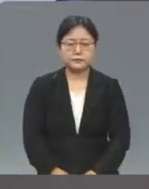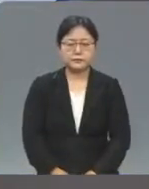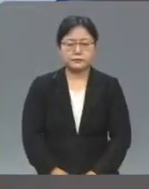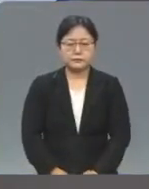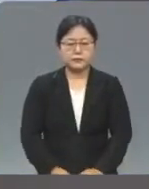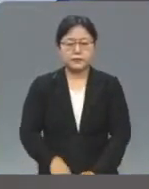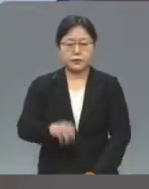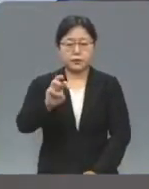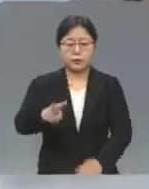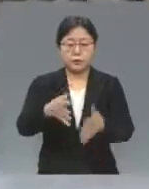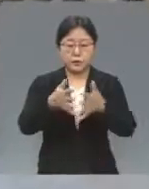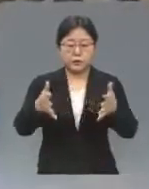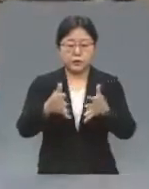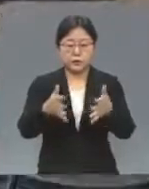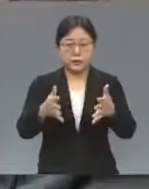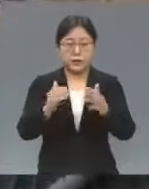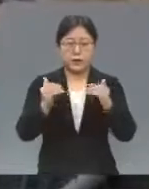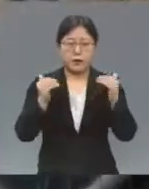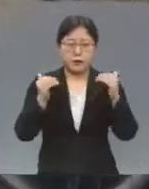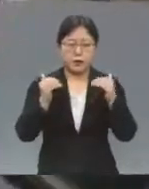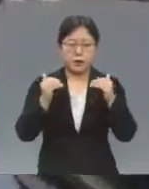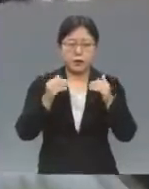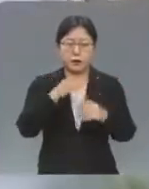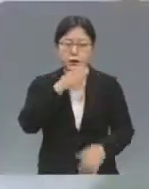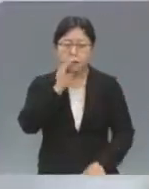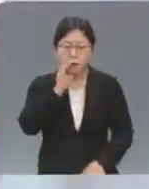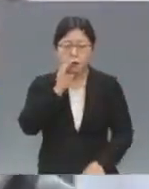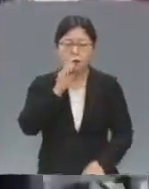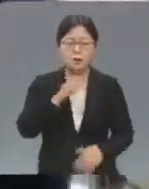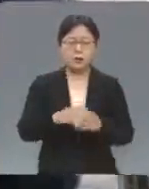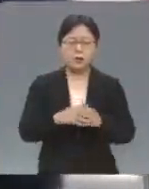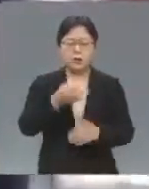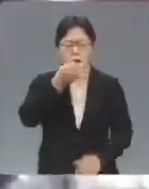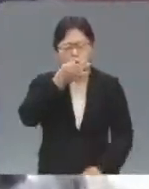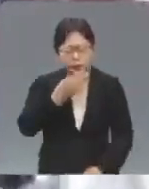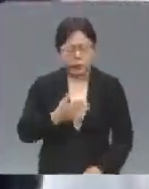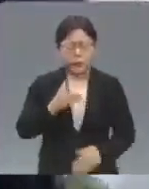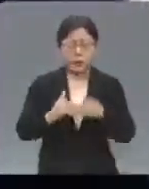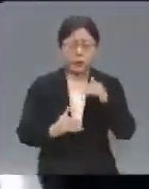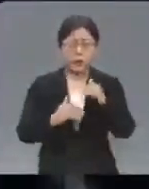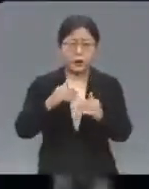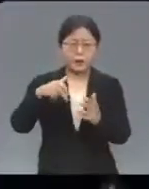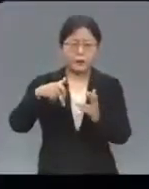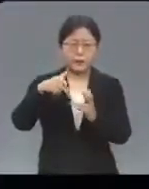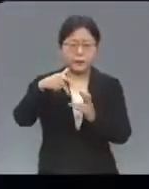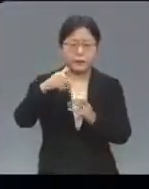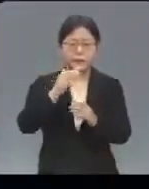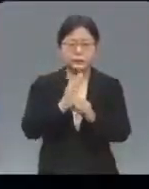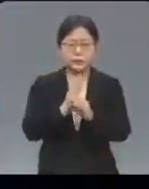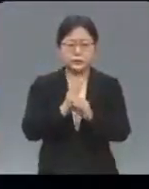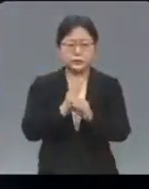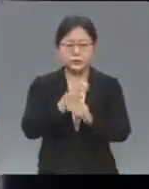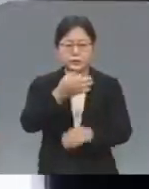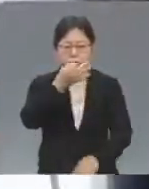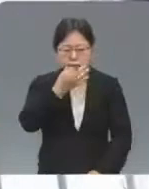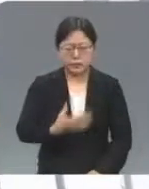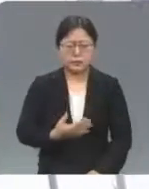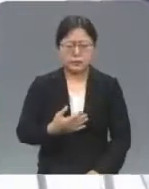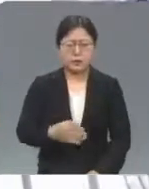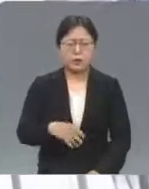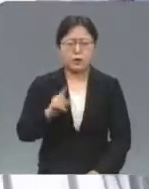광주의 한 아파트 어르신들이 난간을 붙잡고 힘겹게 계단을 오릅니다 으 예